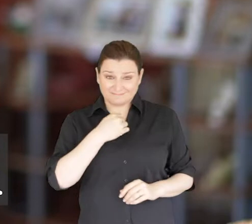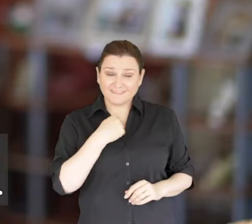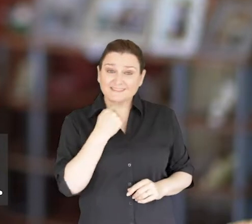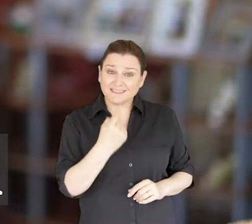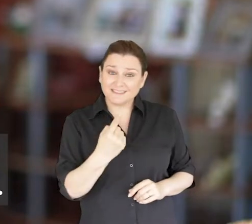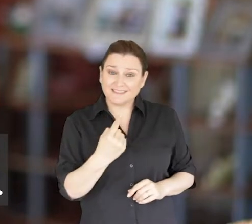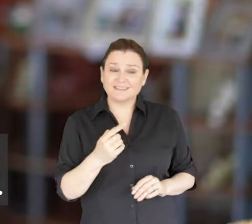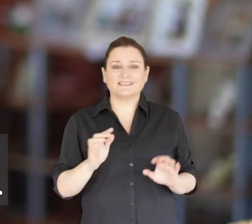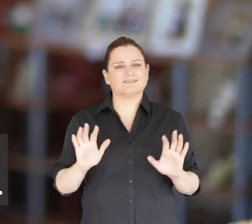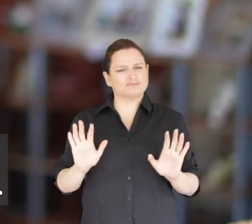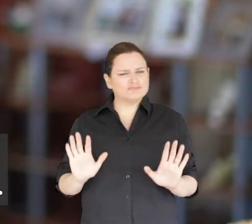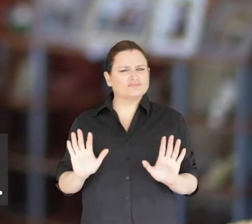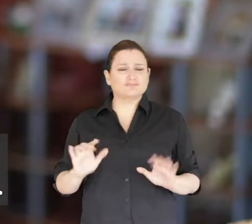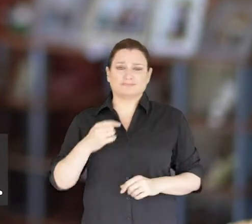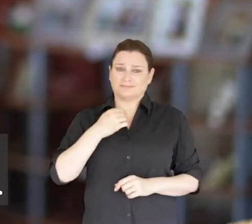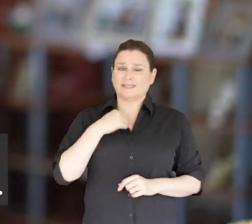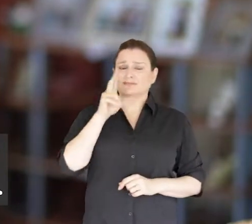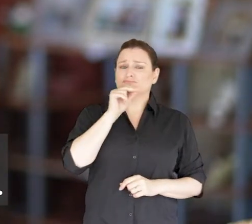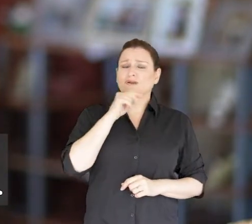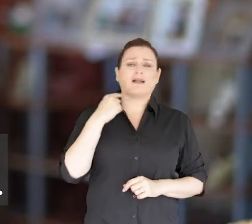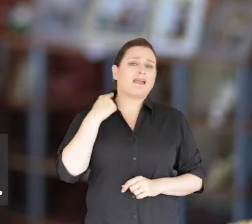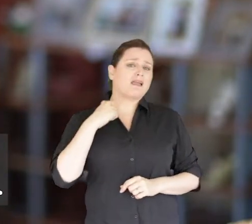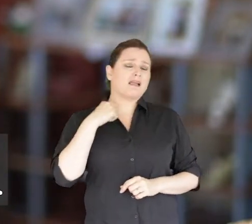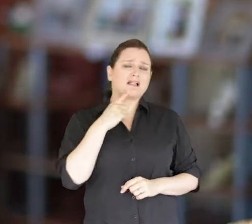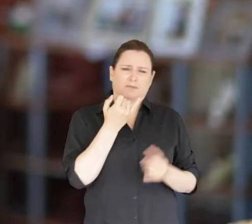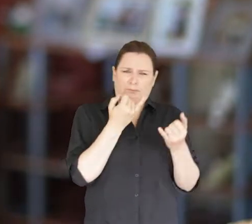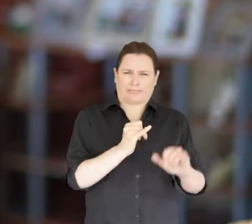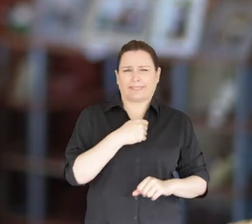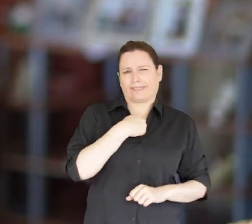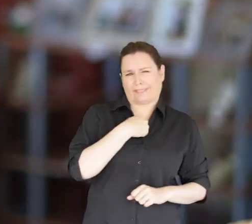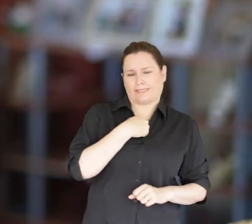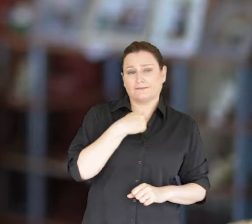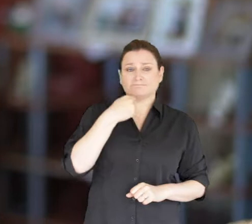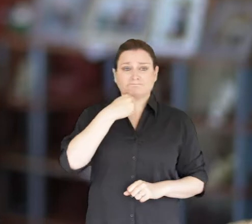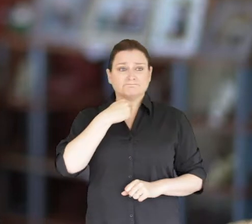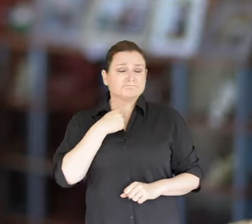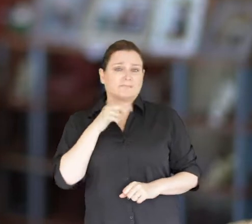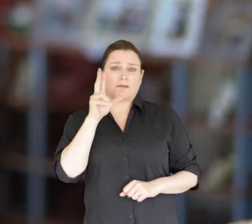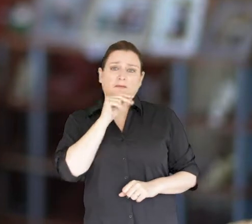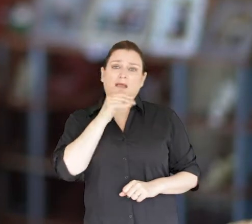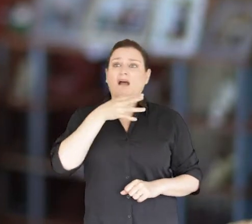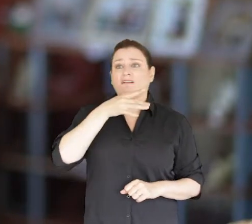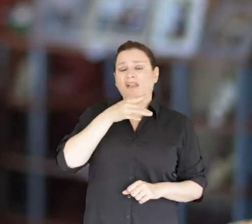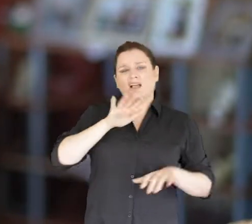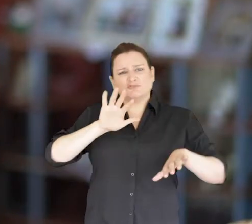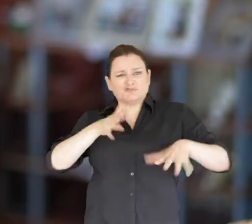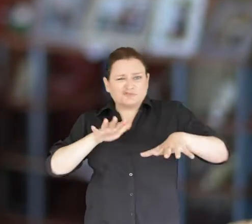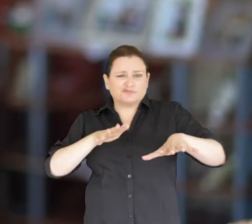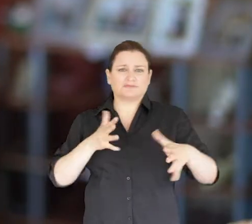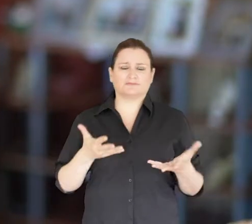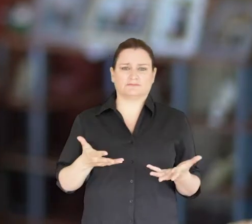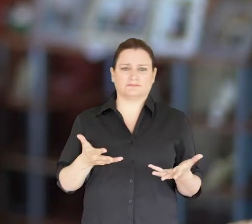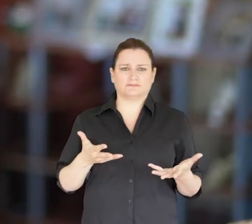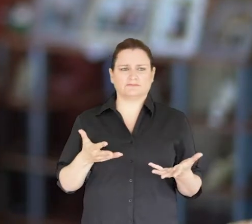altyd. Ek gee nie om of ek nie Engels kan praat nie. Ek gee nie om of ek nie Afrikaans kan praat nie.